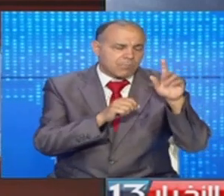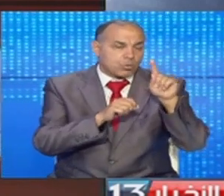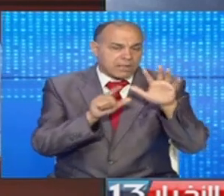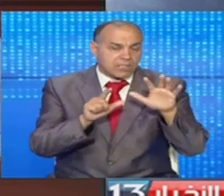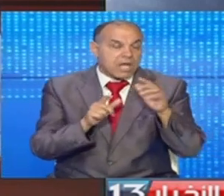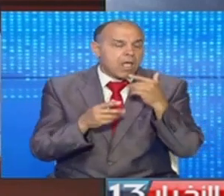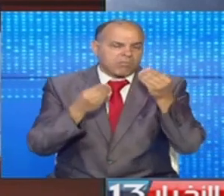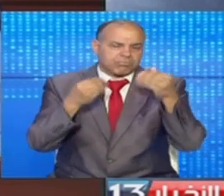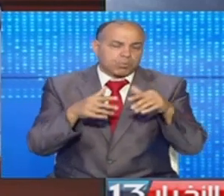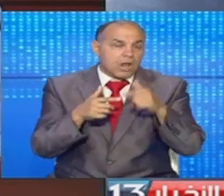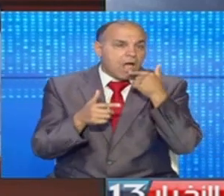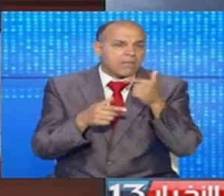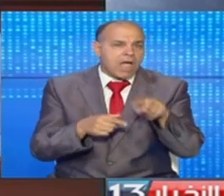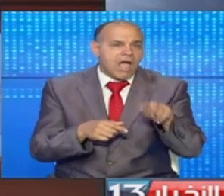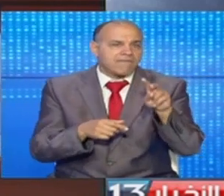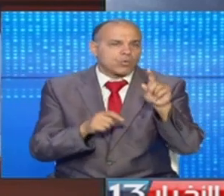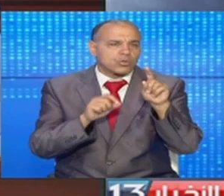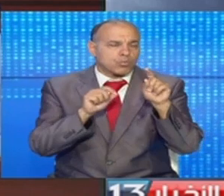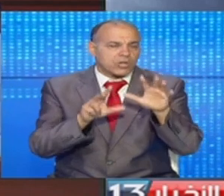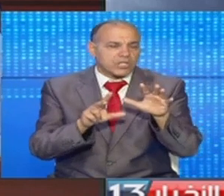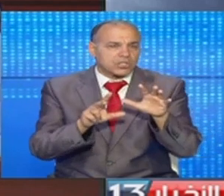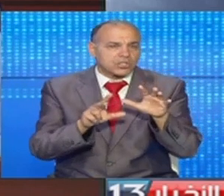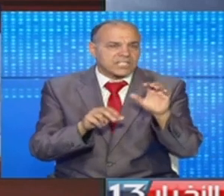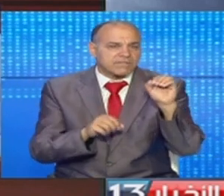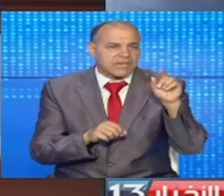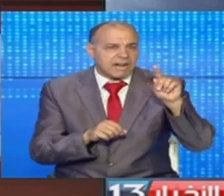0.517، تقهقرت في 2018 أصبح